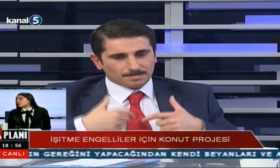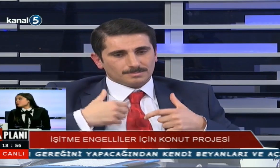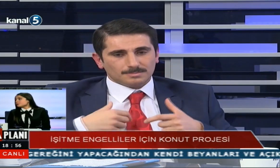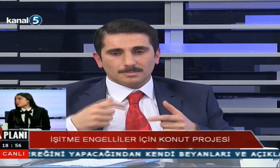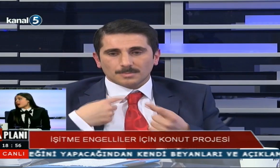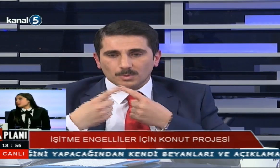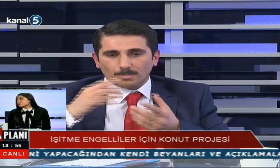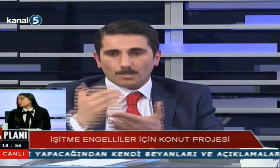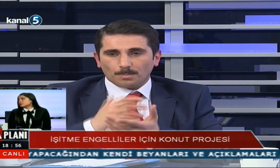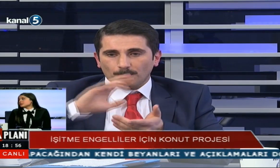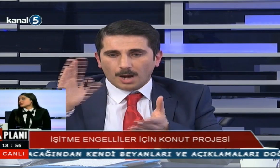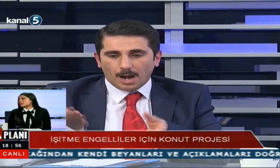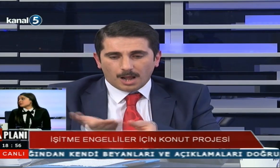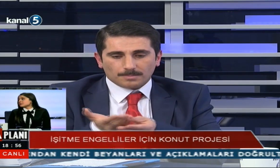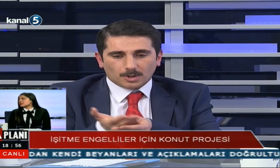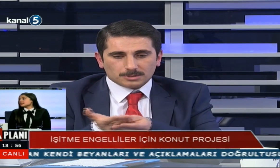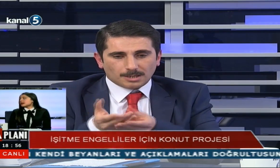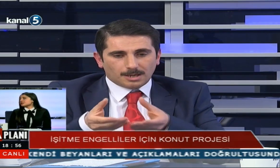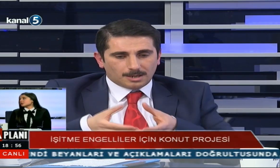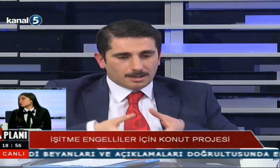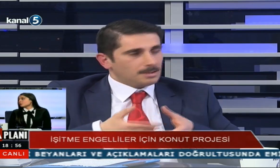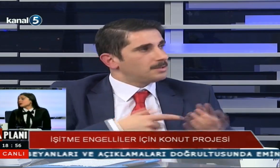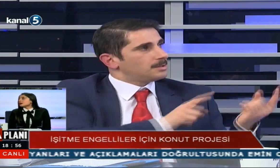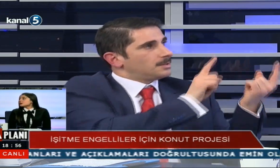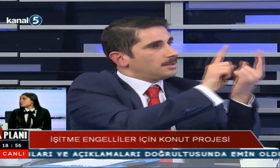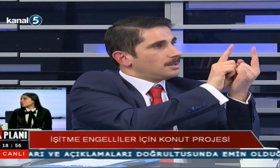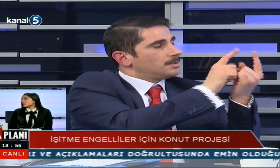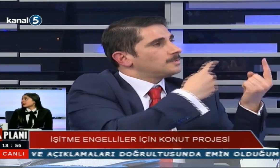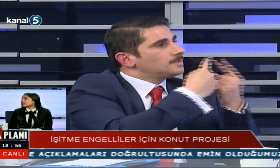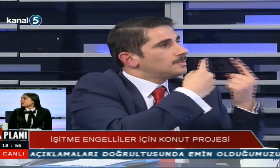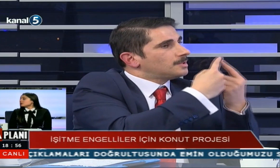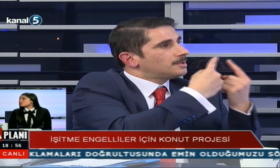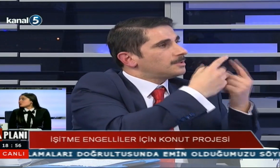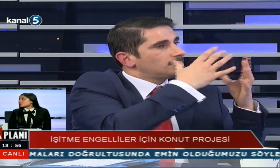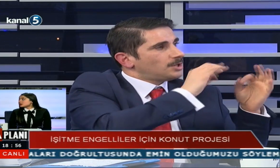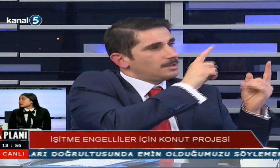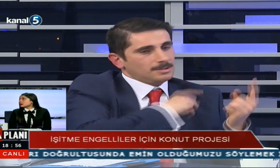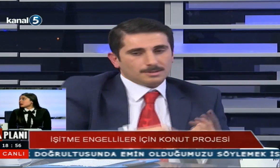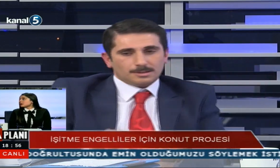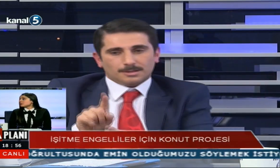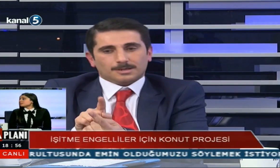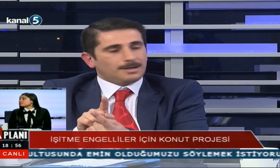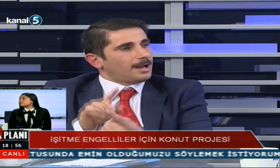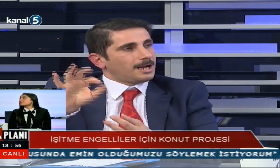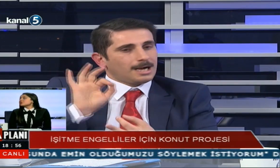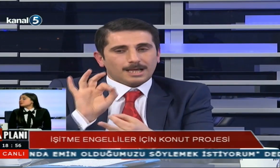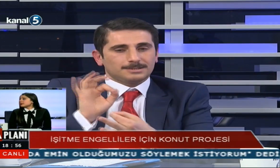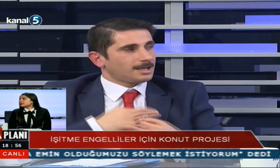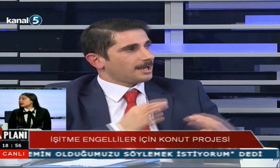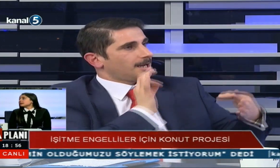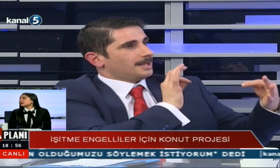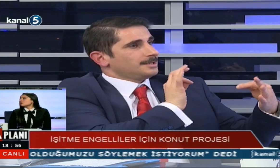Aşıklar Grup var. Bununla ticaret atmışsınız. Neden Çelik Grup? Şimdi şöyle. Biliyorsunuz